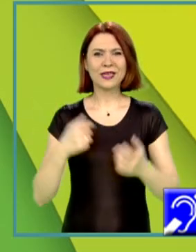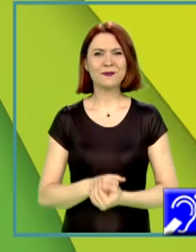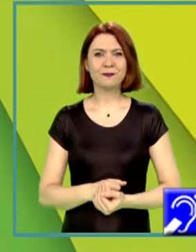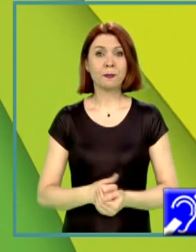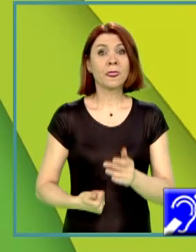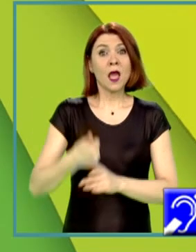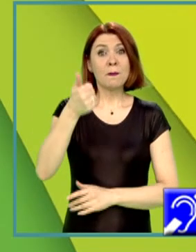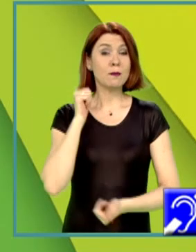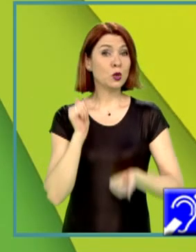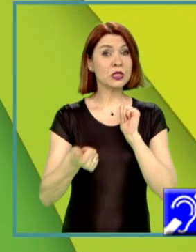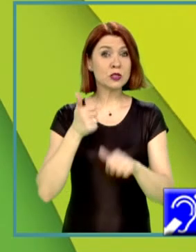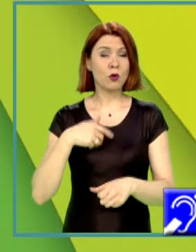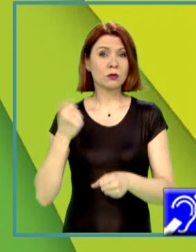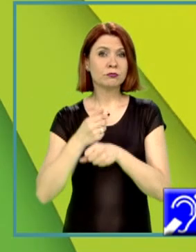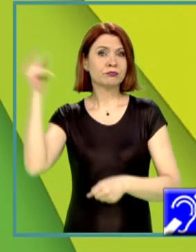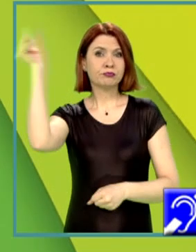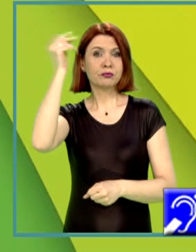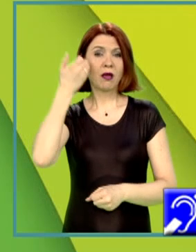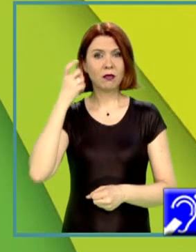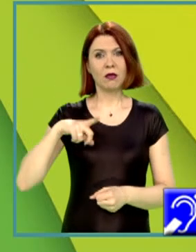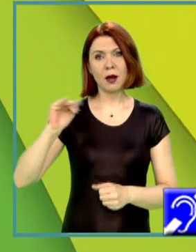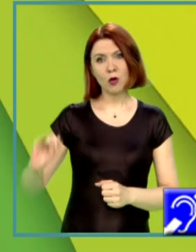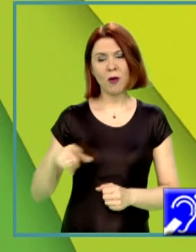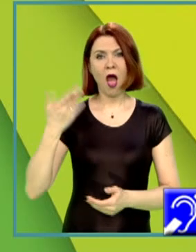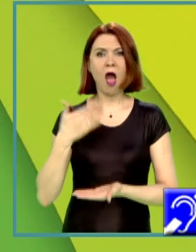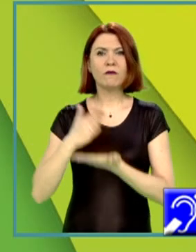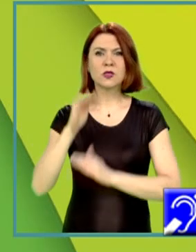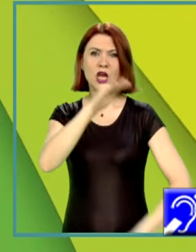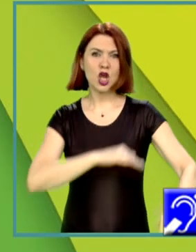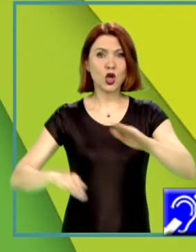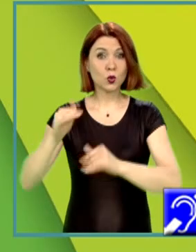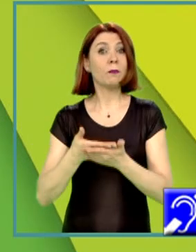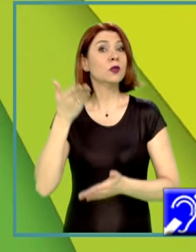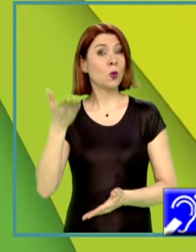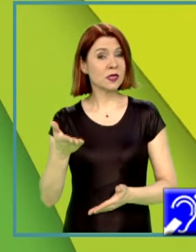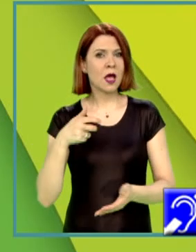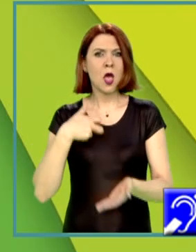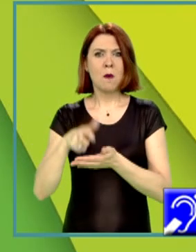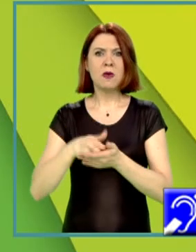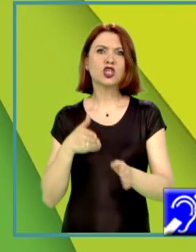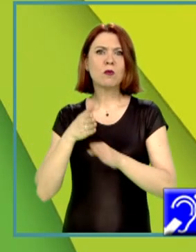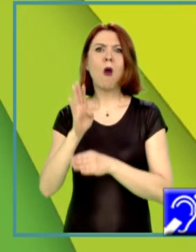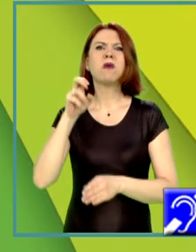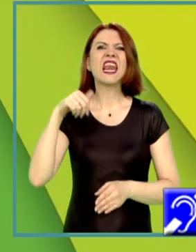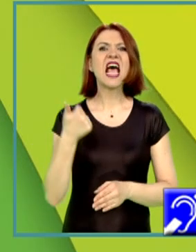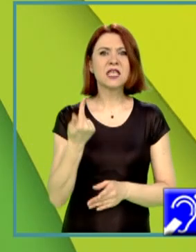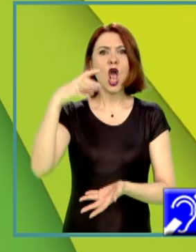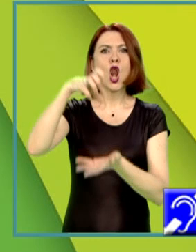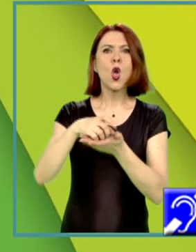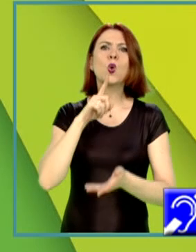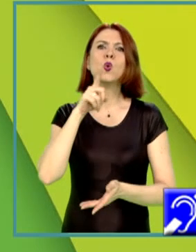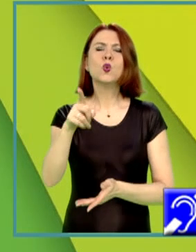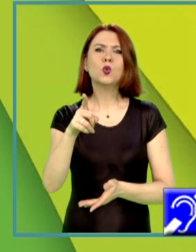primul sport cel am practicat de copil a fost înotul pentru aceasta Mergeam la Băneasa la locul numit